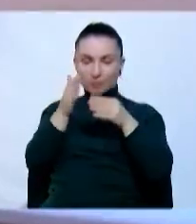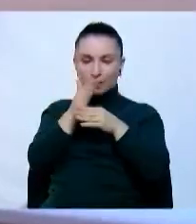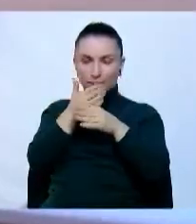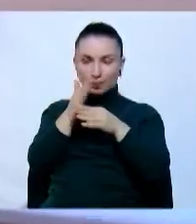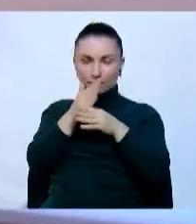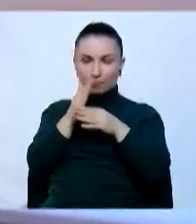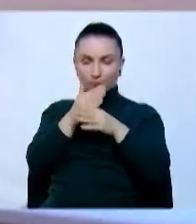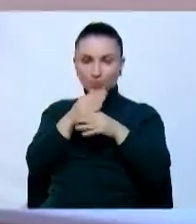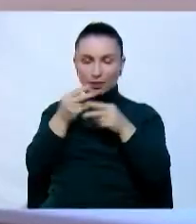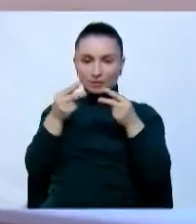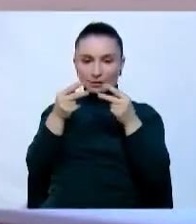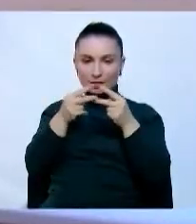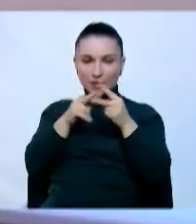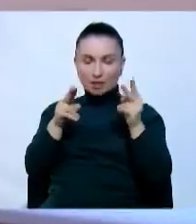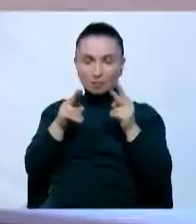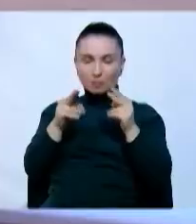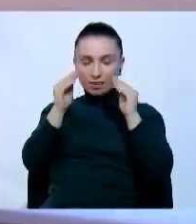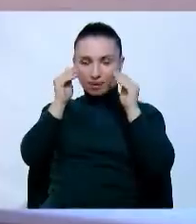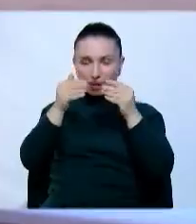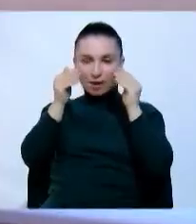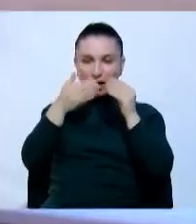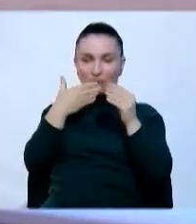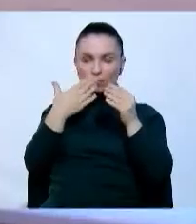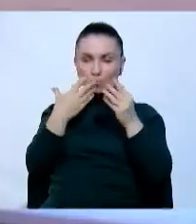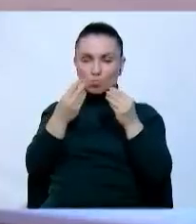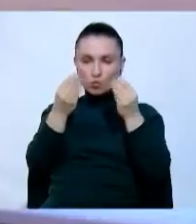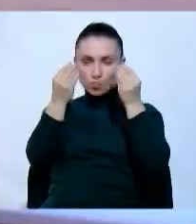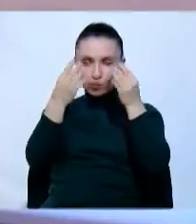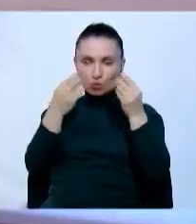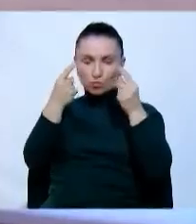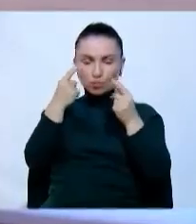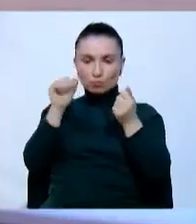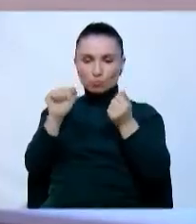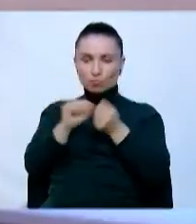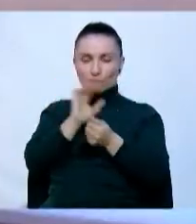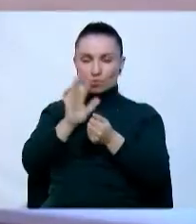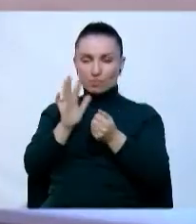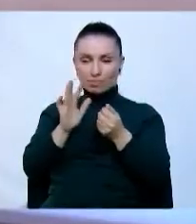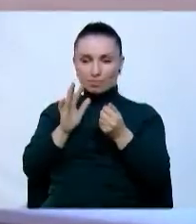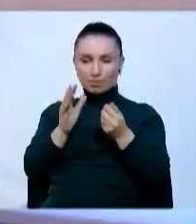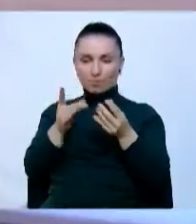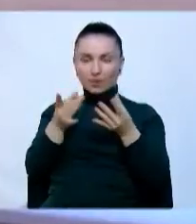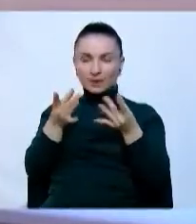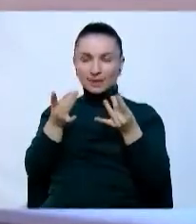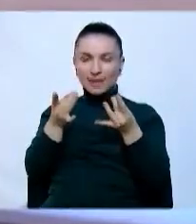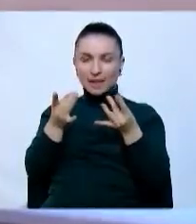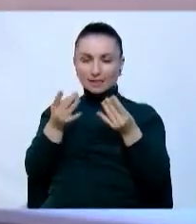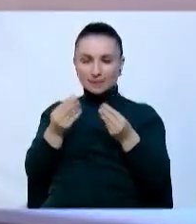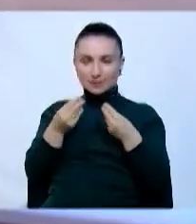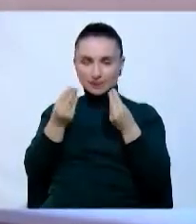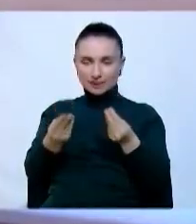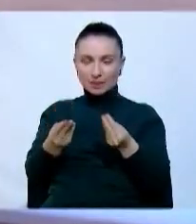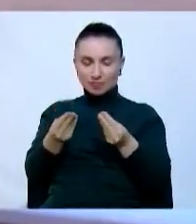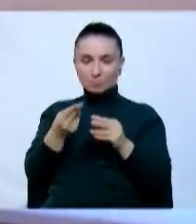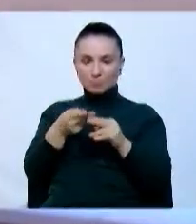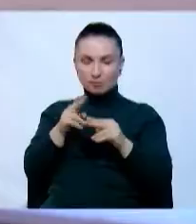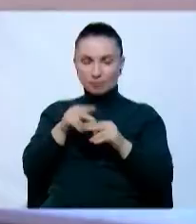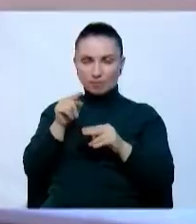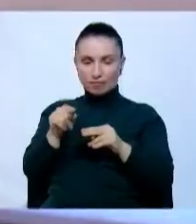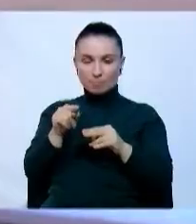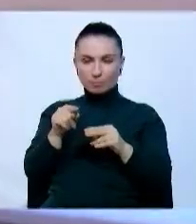ზედაპირზე თანაბრად ზუსტად და ატენიანებენ. ამიტომ ქუთუთოს ფორმის დაზიანება, რა თქმა უნდა, სხვადასხვა ტიპის პრობლემებს ქმნის ამ